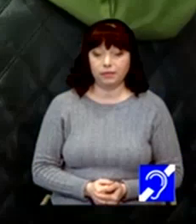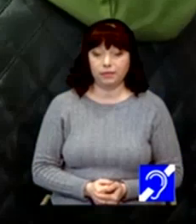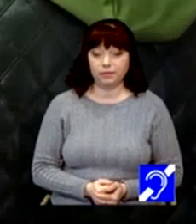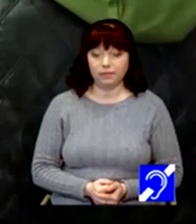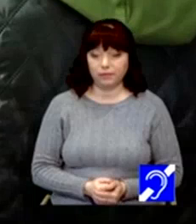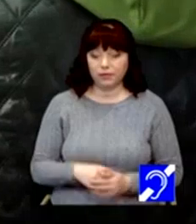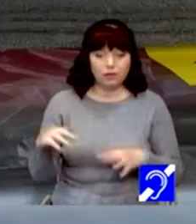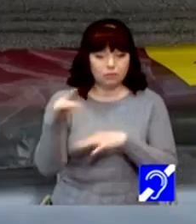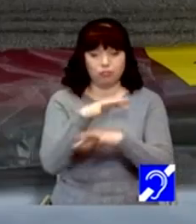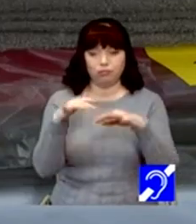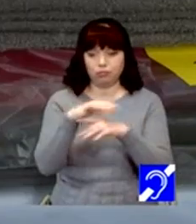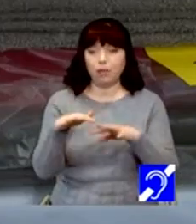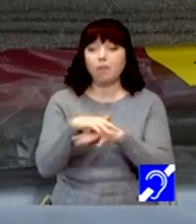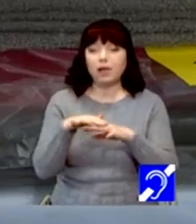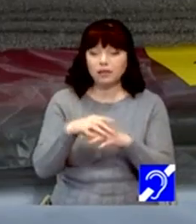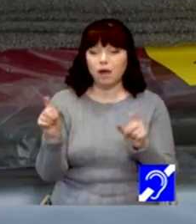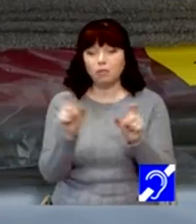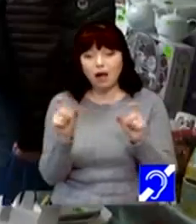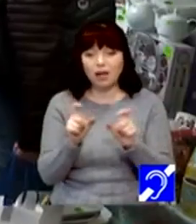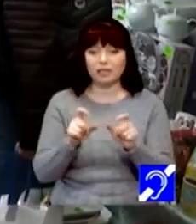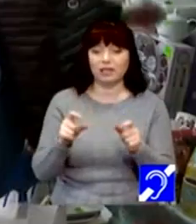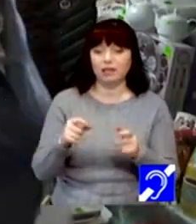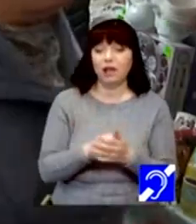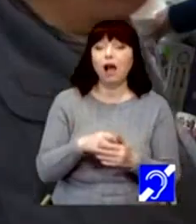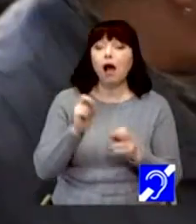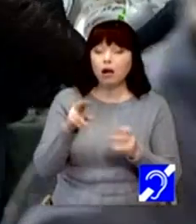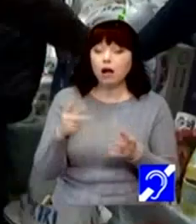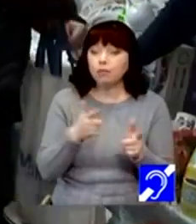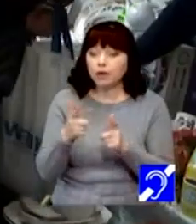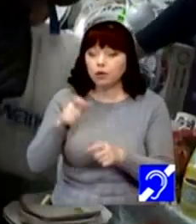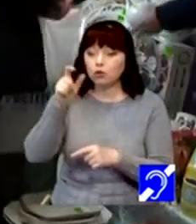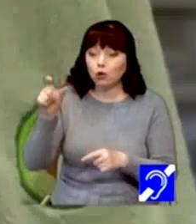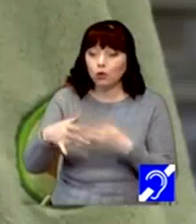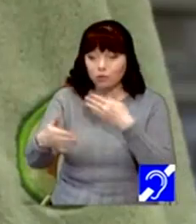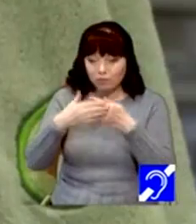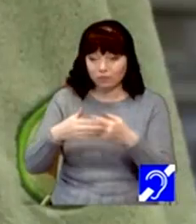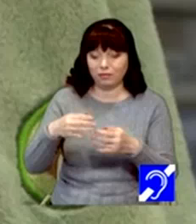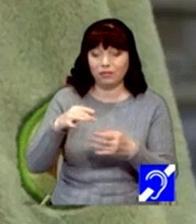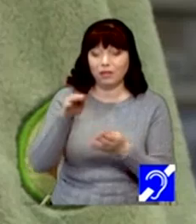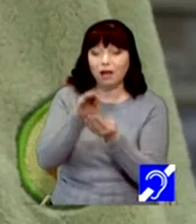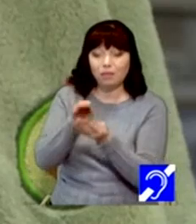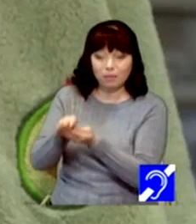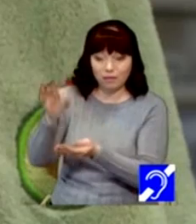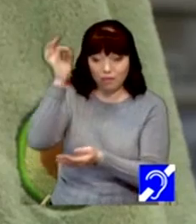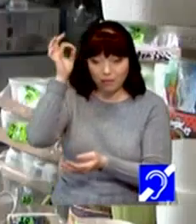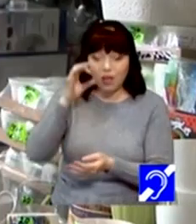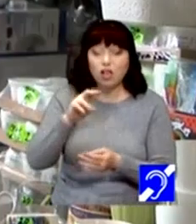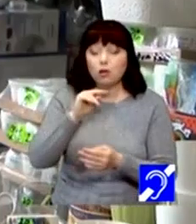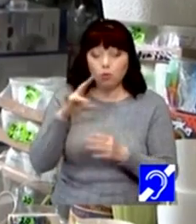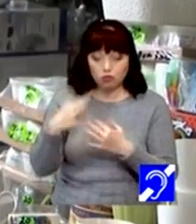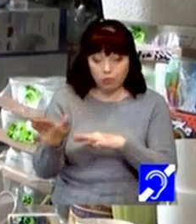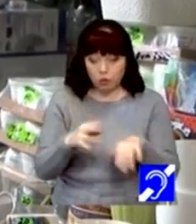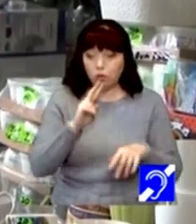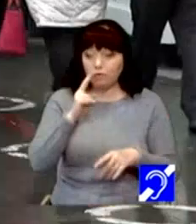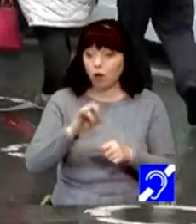doar foarte mare în piețele și magazinele din Chișinău Cum se pregătesc cu oamenii pentru Paștele blajinilor după doi ani de restricții în